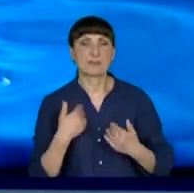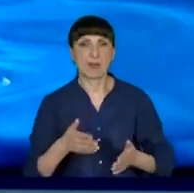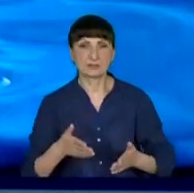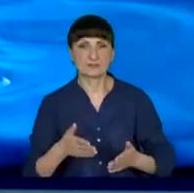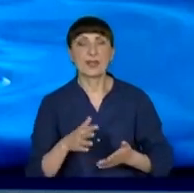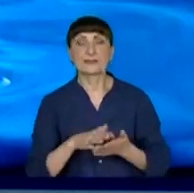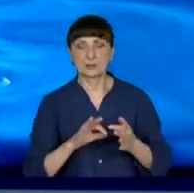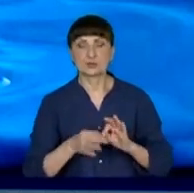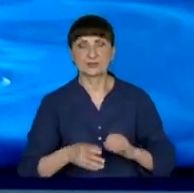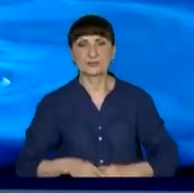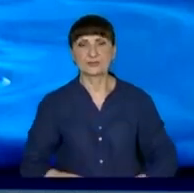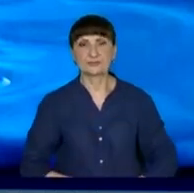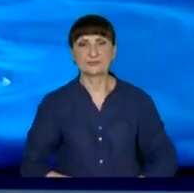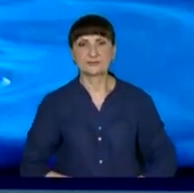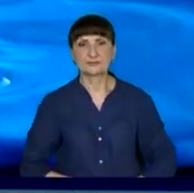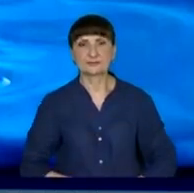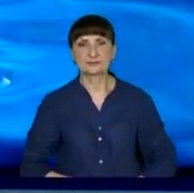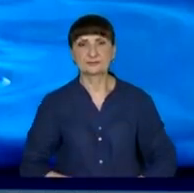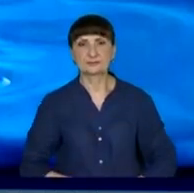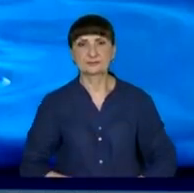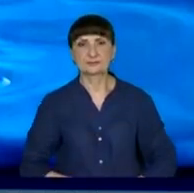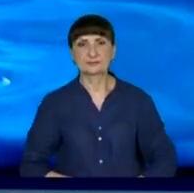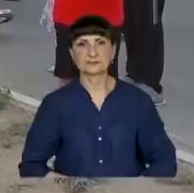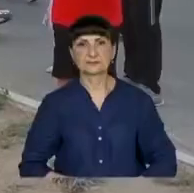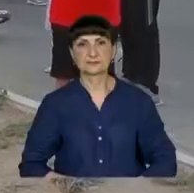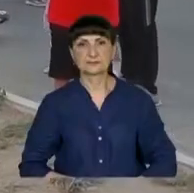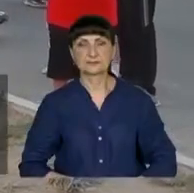Рустам аралбаев разбирался насколько ВС серьёзно